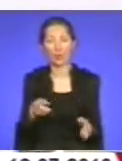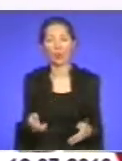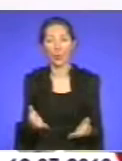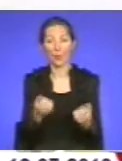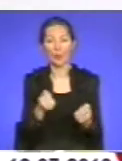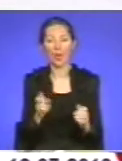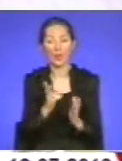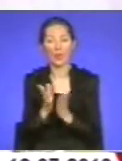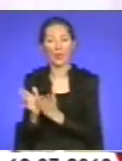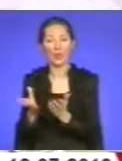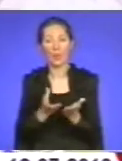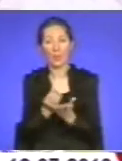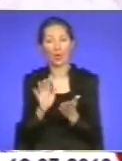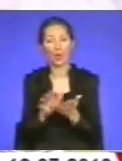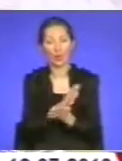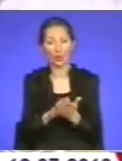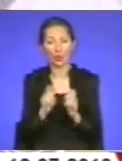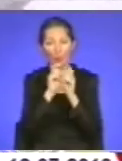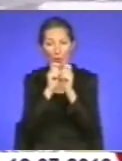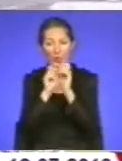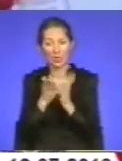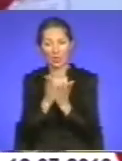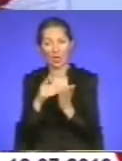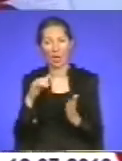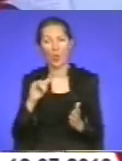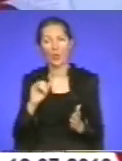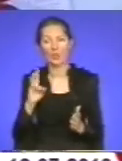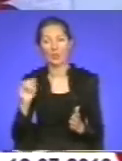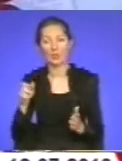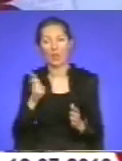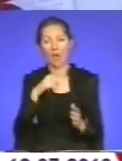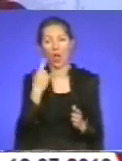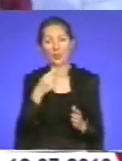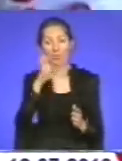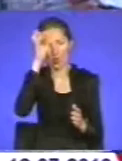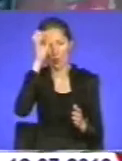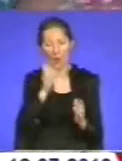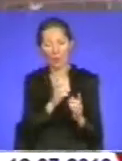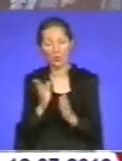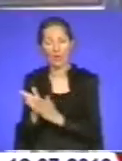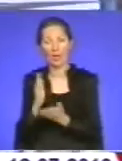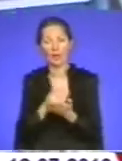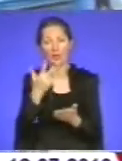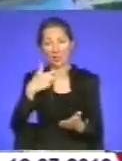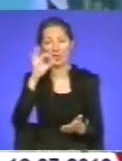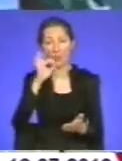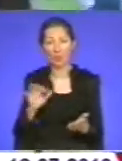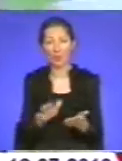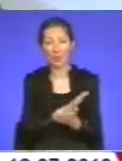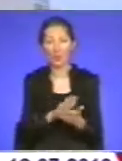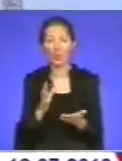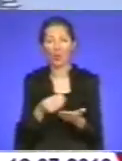і безкоштовно. Подаровані книжки в універсальній обласній науковій бібліотеці складають 30% безоплатного